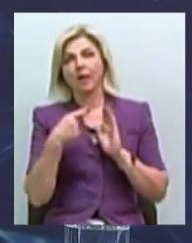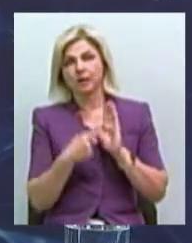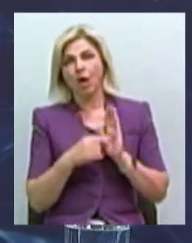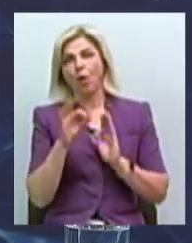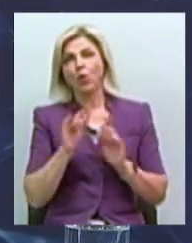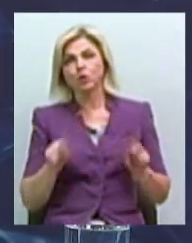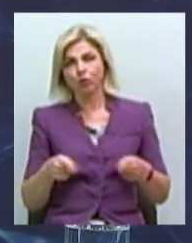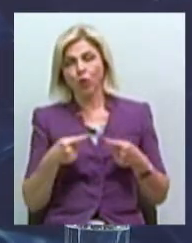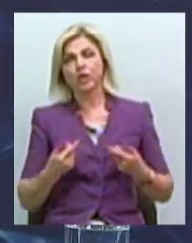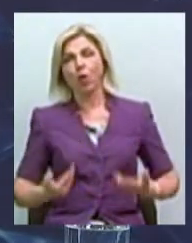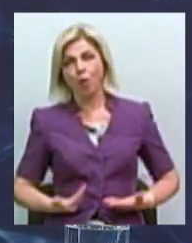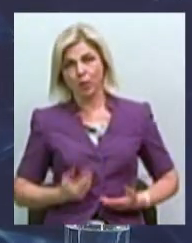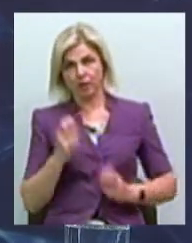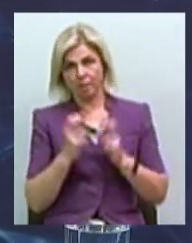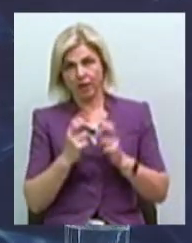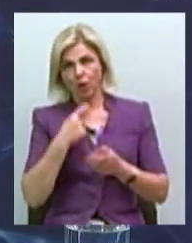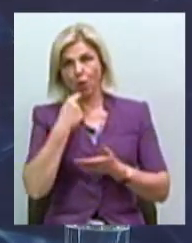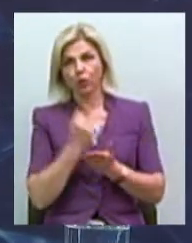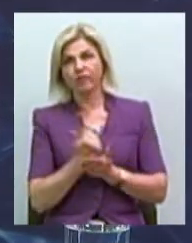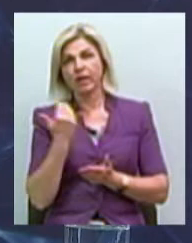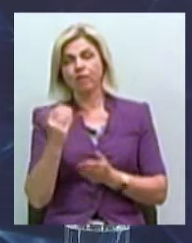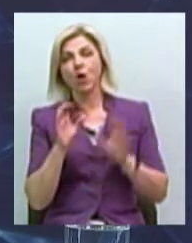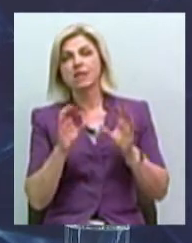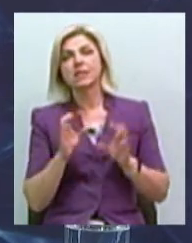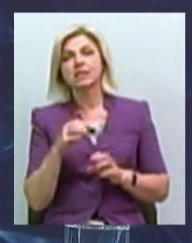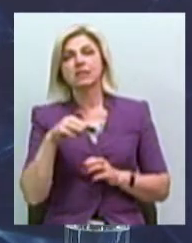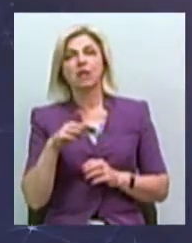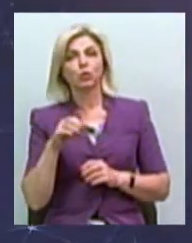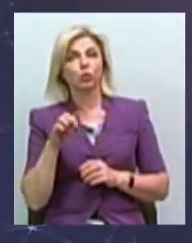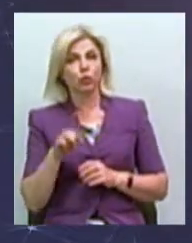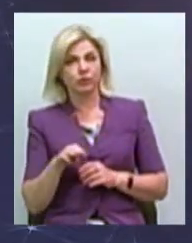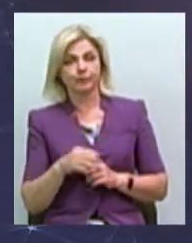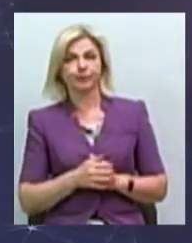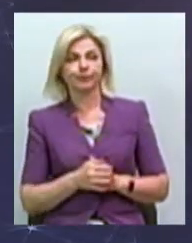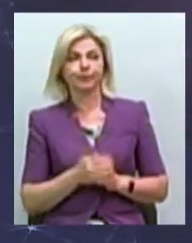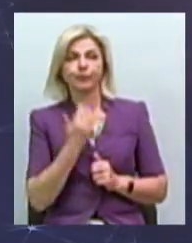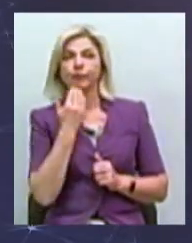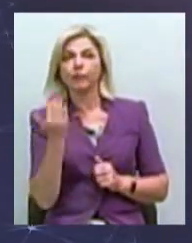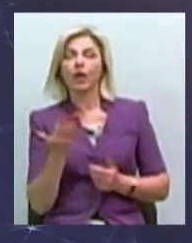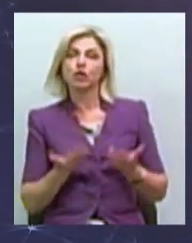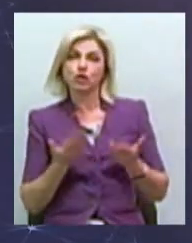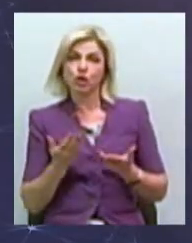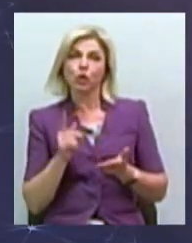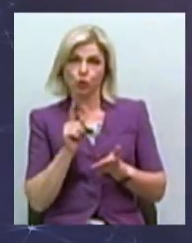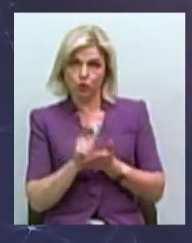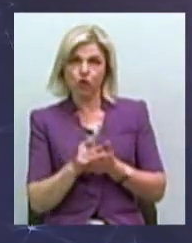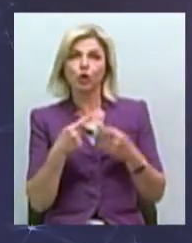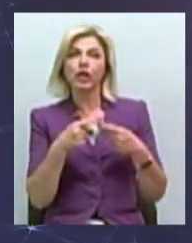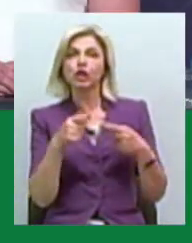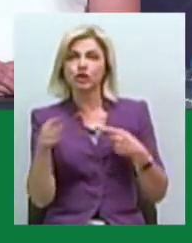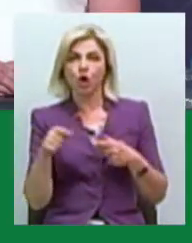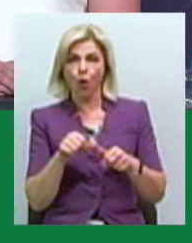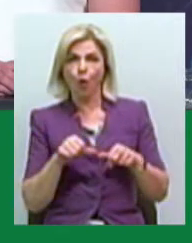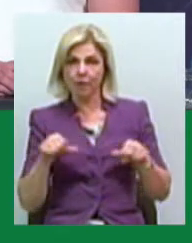Миколаїв», затвердження його статуту і так далі. Чи повинні інші комісії підтримати для того, щоб питання, ну, було винесено? Формально